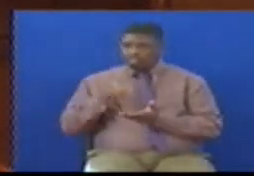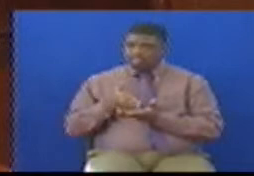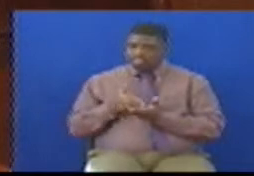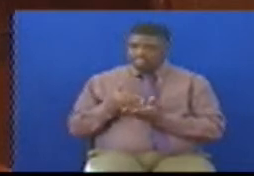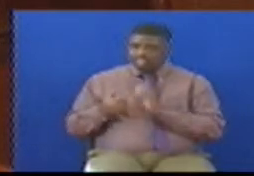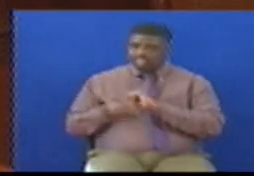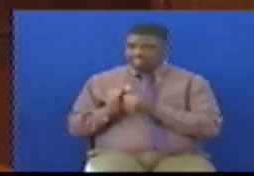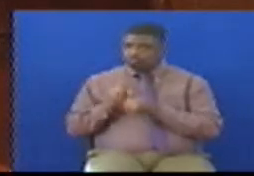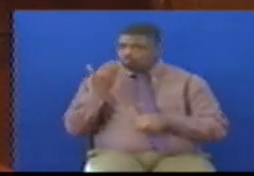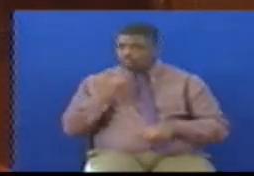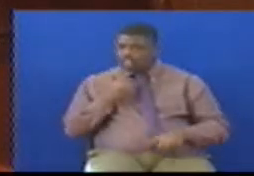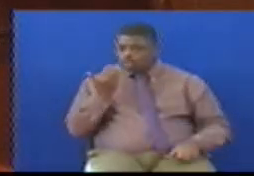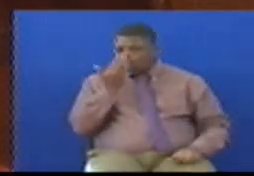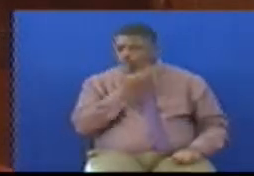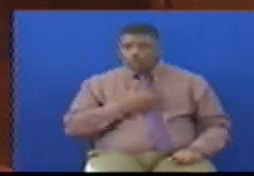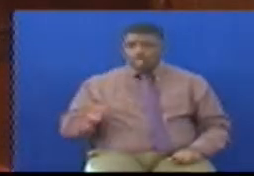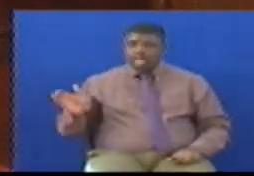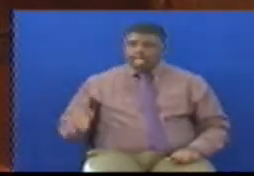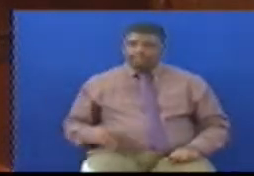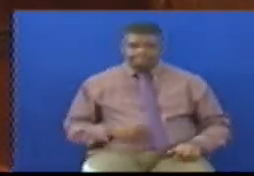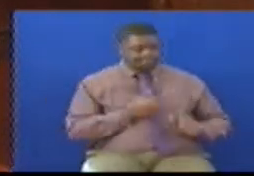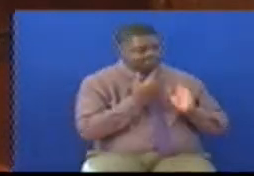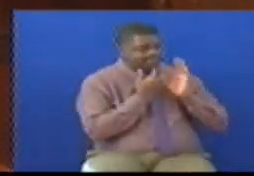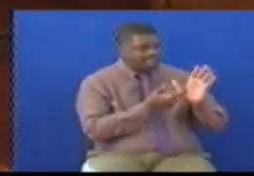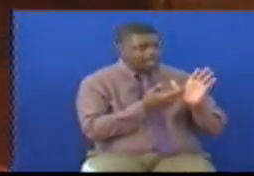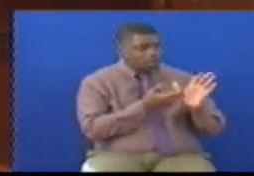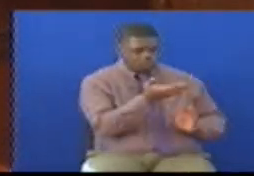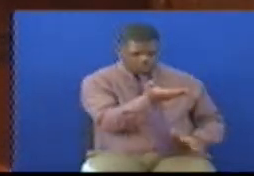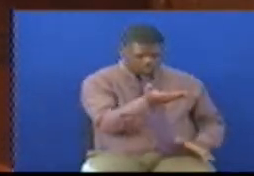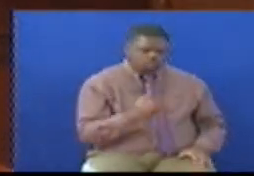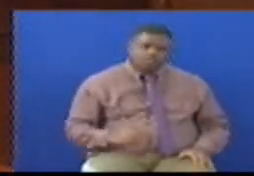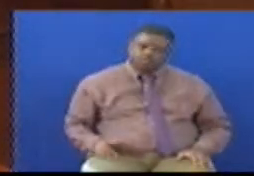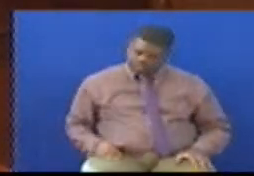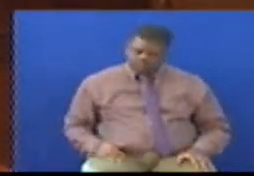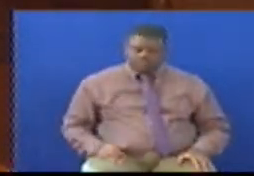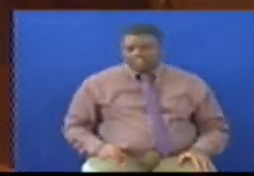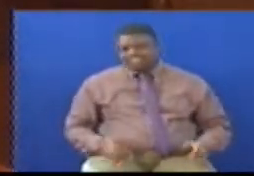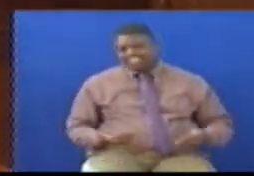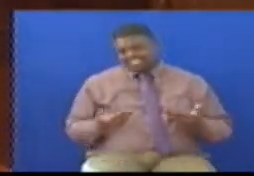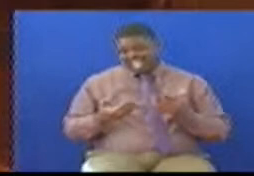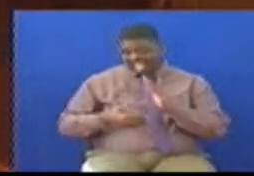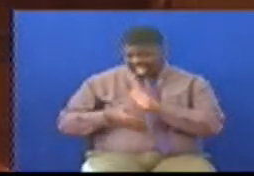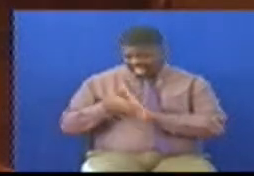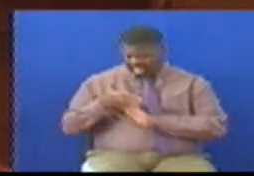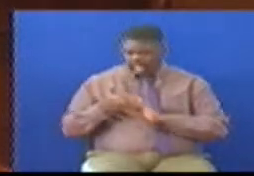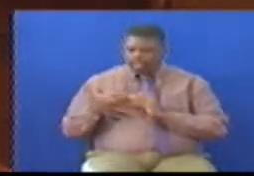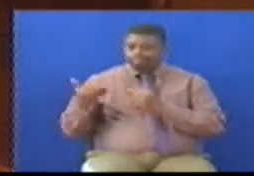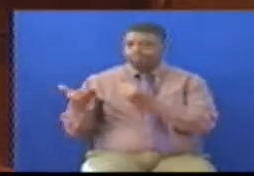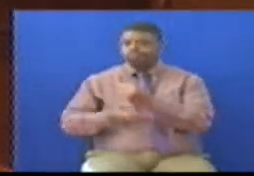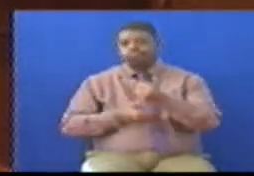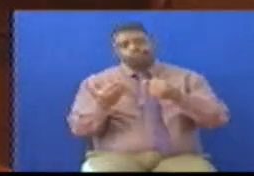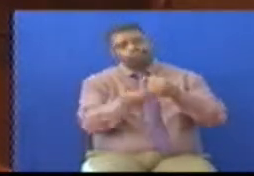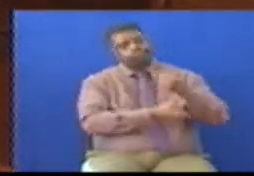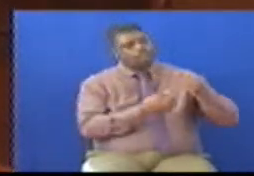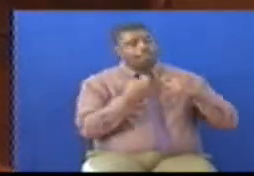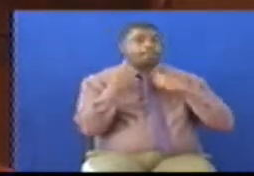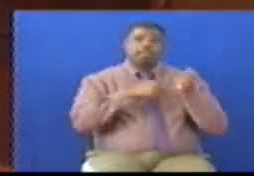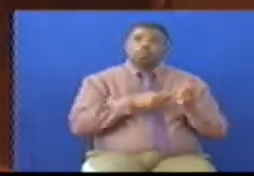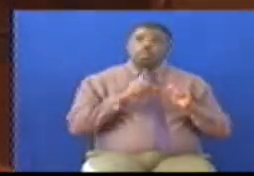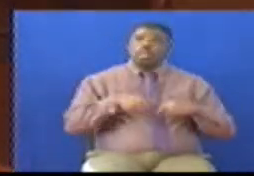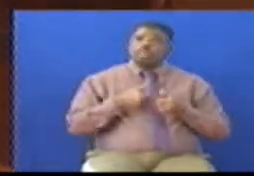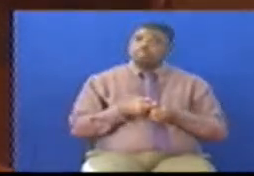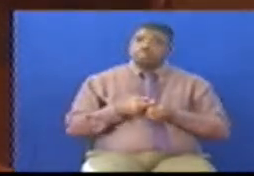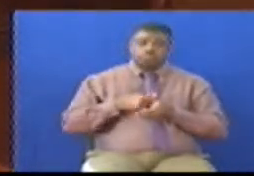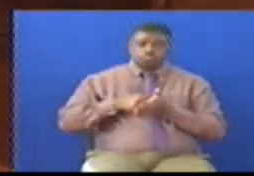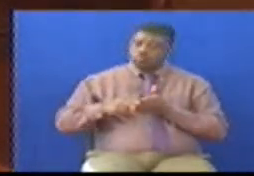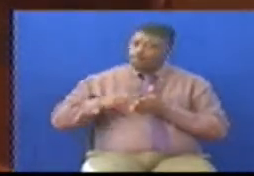sukari linazidi kuondoka. Kwa mfano, tayari sasa wameshaanza kuvuna miwa, lakini mashine mpaka sasa hivi bado